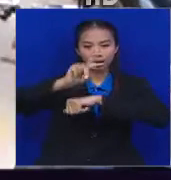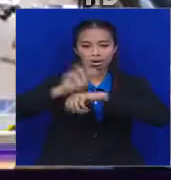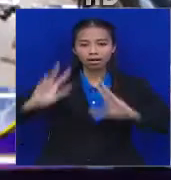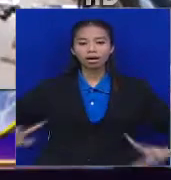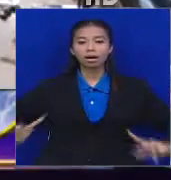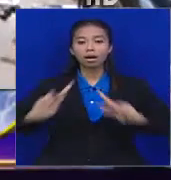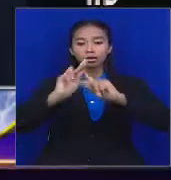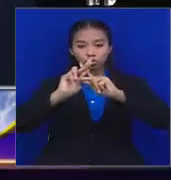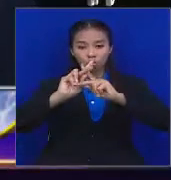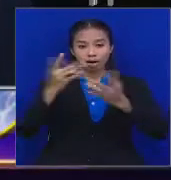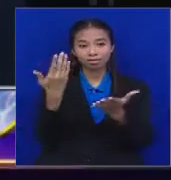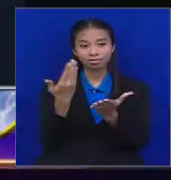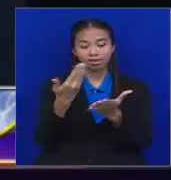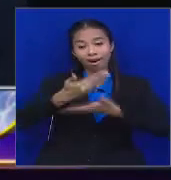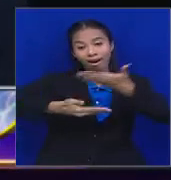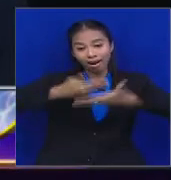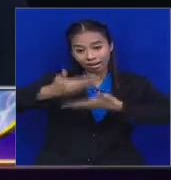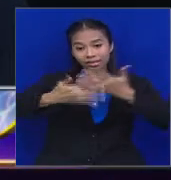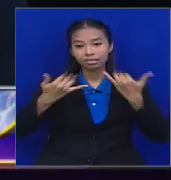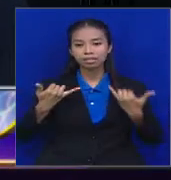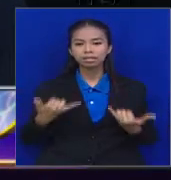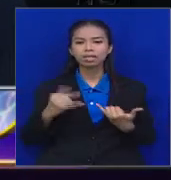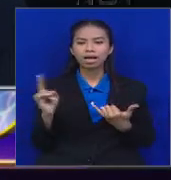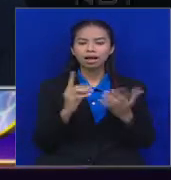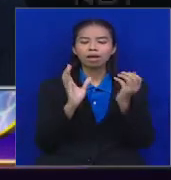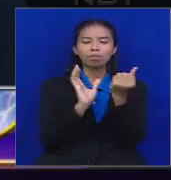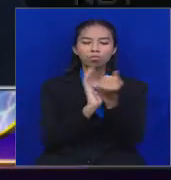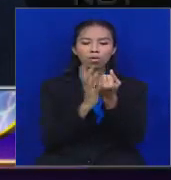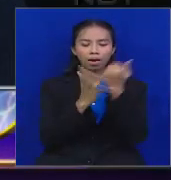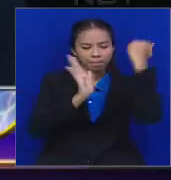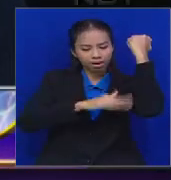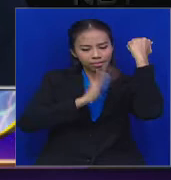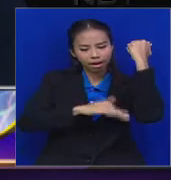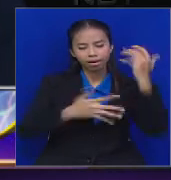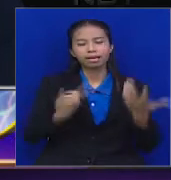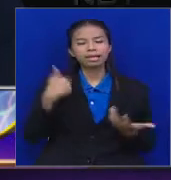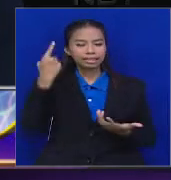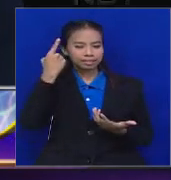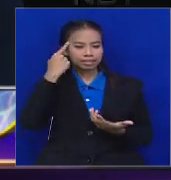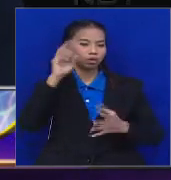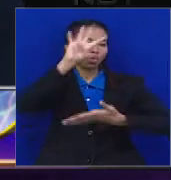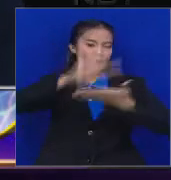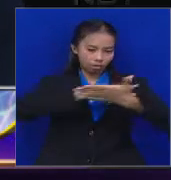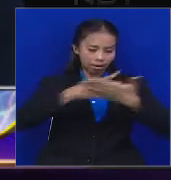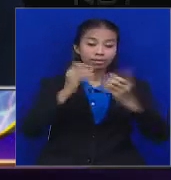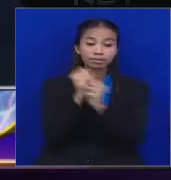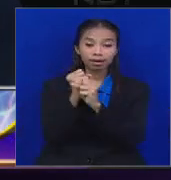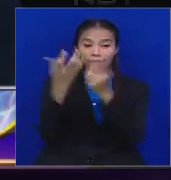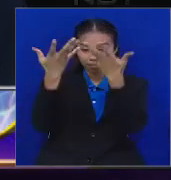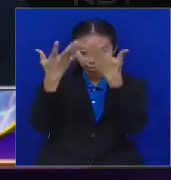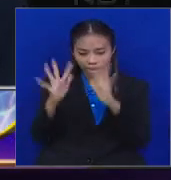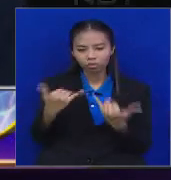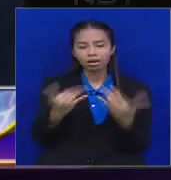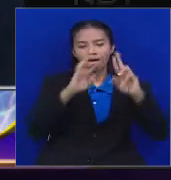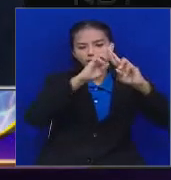ยว่าได้เตรียมแผนรองรับผลไม้ภาคใต้ที่จะออกสู่ตลาดพร้อมกันไว้แล้วเป็นการล่วงหน้านะคะโดยการจัดระเบียบผู้ค้า